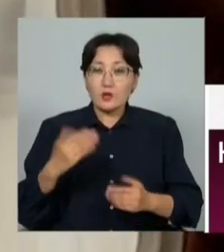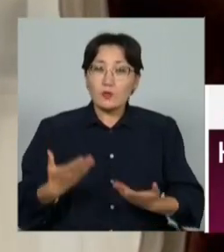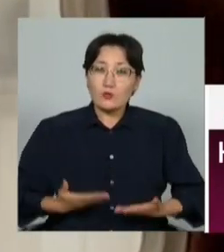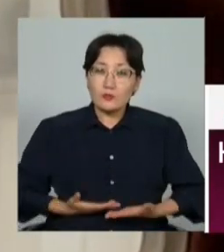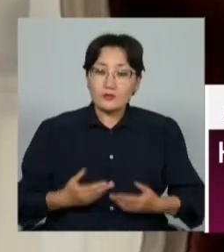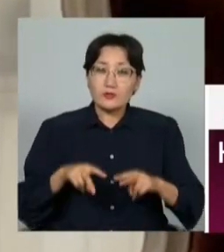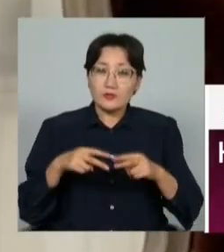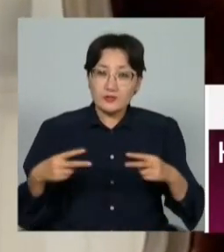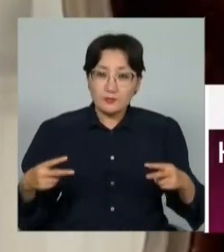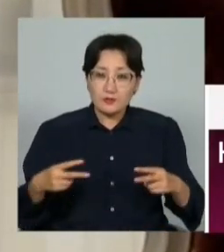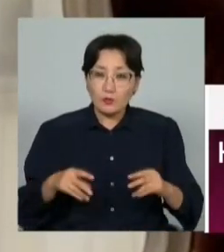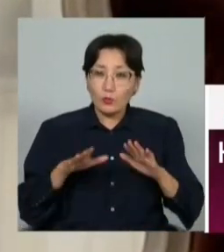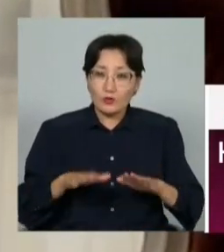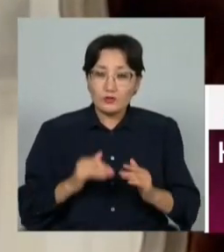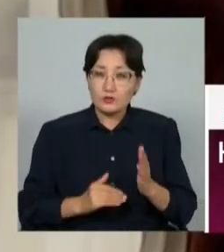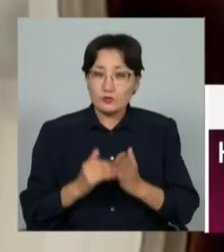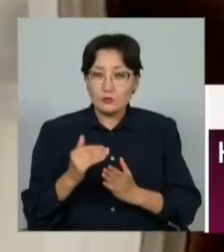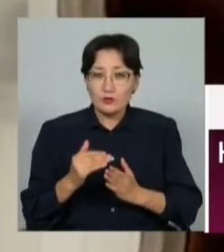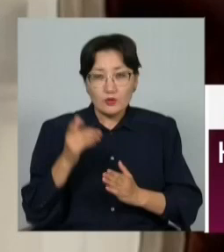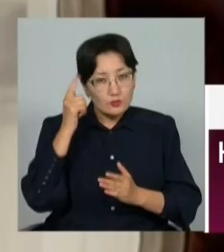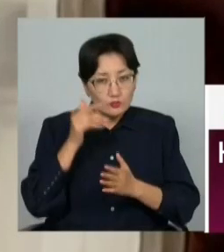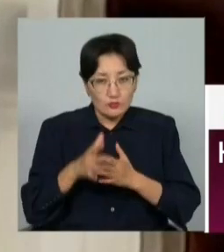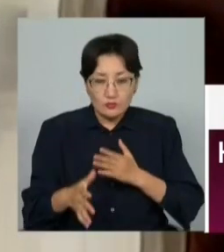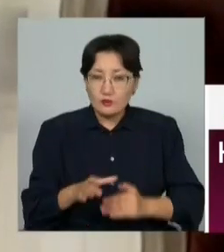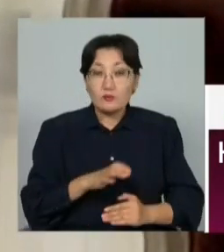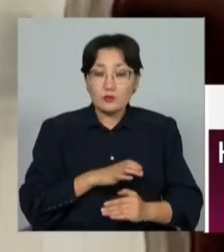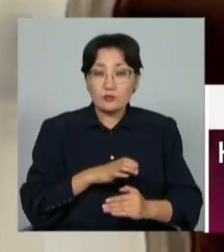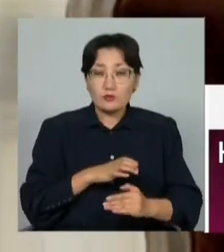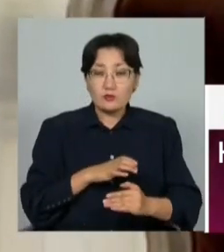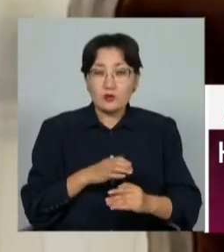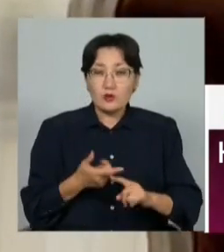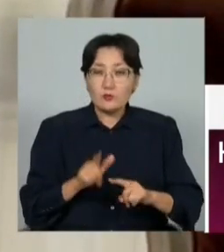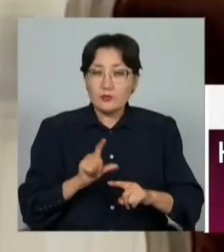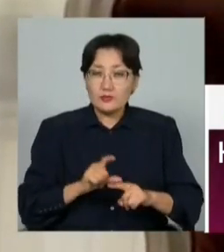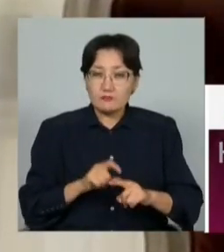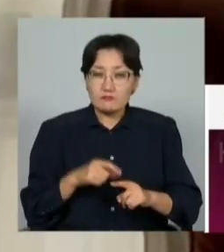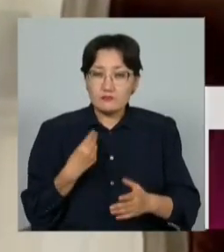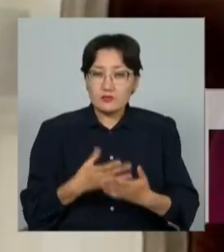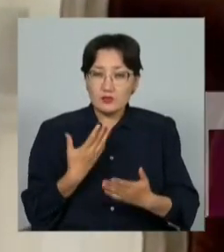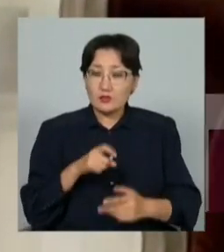жоғары. Түсінігі мол еді, ең бағалы жағы.